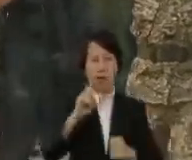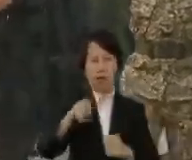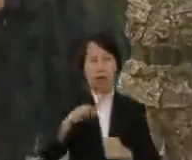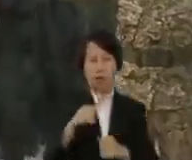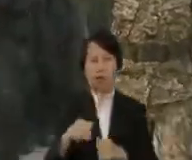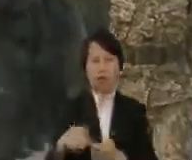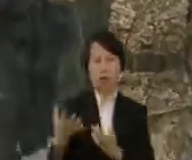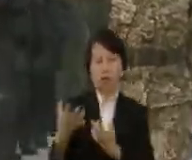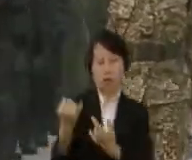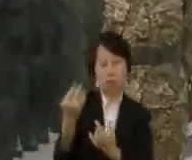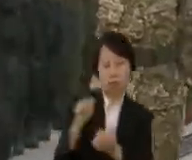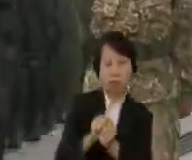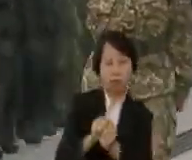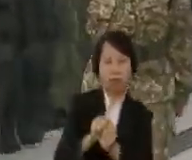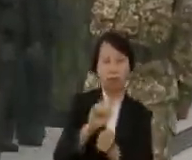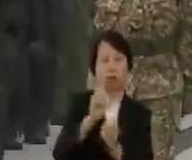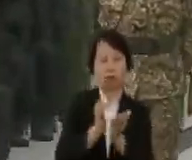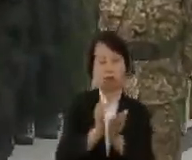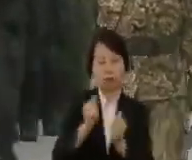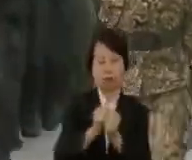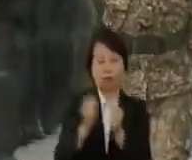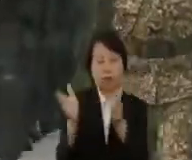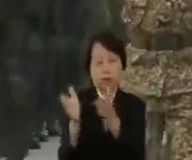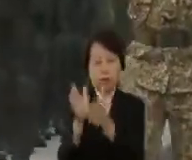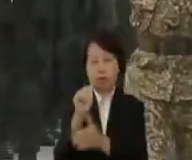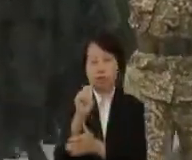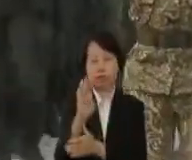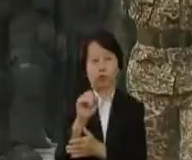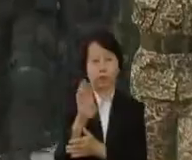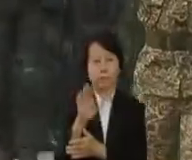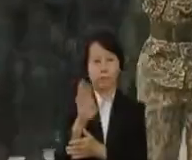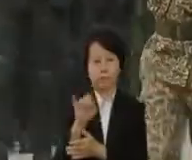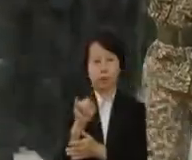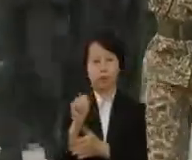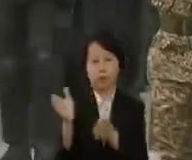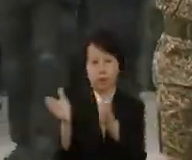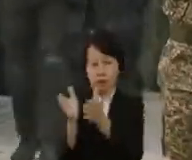parasut serta operasi amfibi berskala kecil.